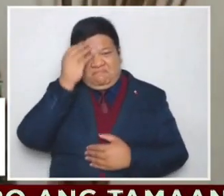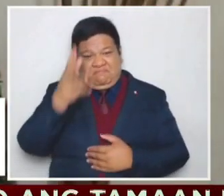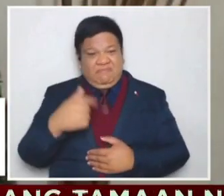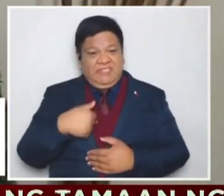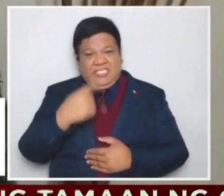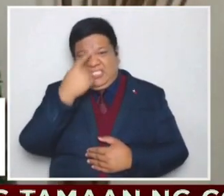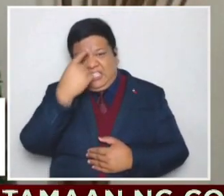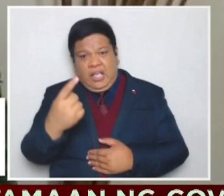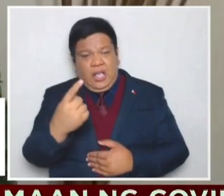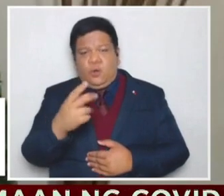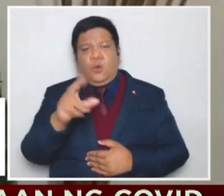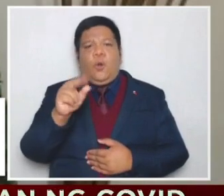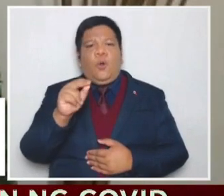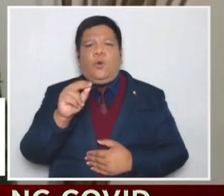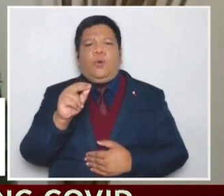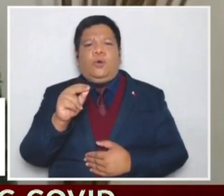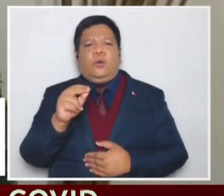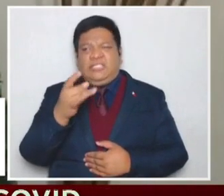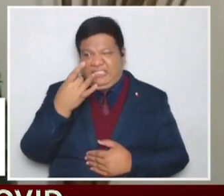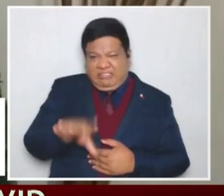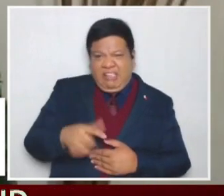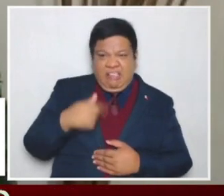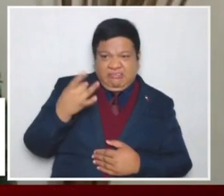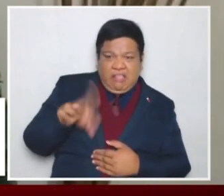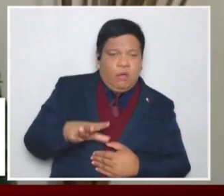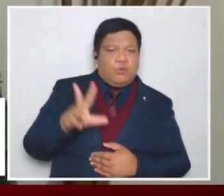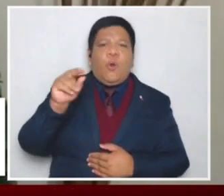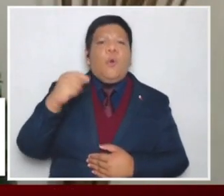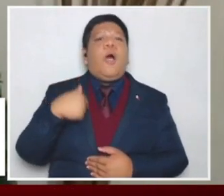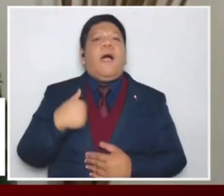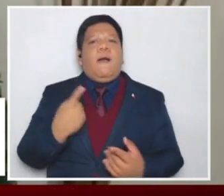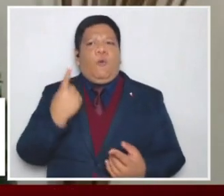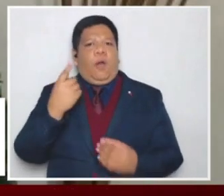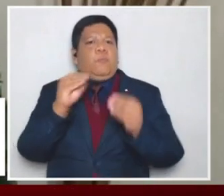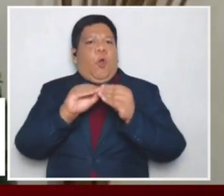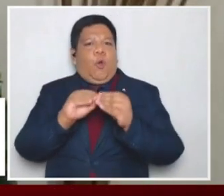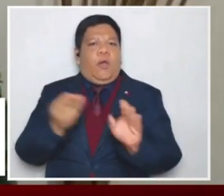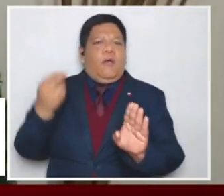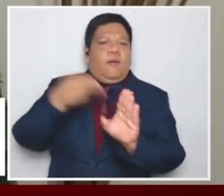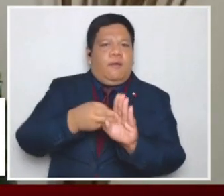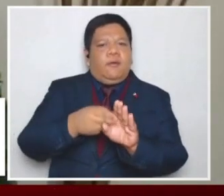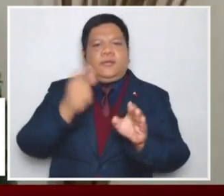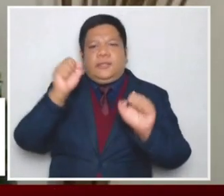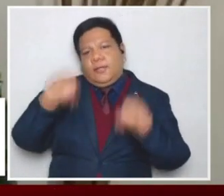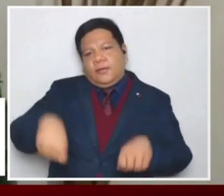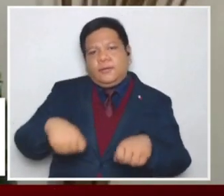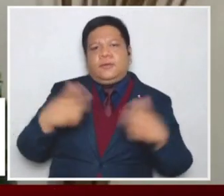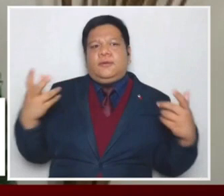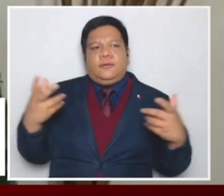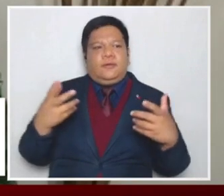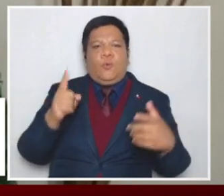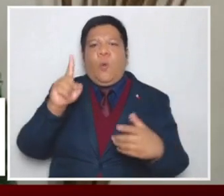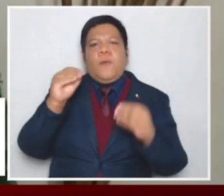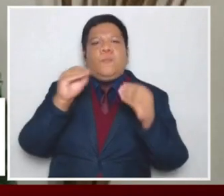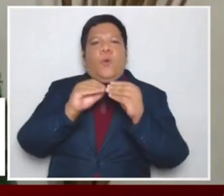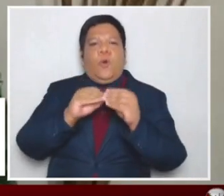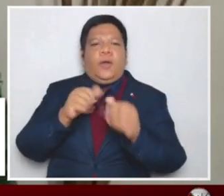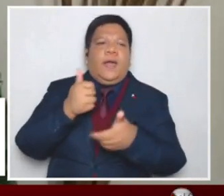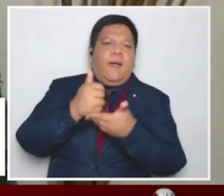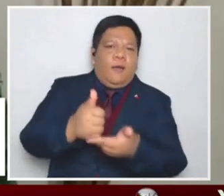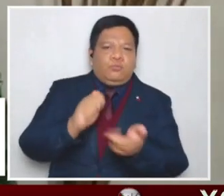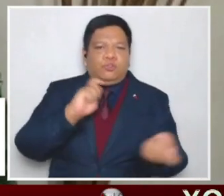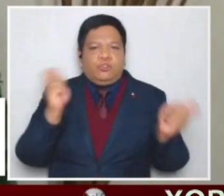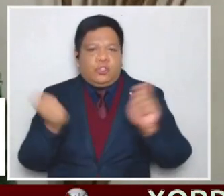ako. Isa pa ako sa mga pwedeng magbigay ng tunay na pagbabago. Isa pa ako sa mga pwedeng maging rason kung